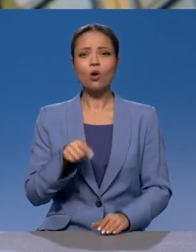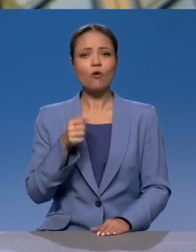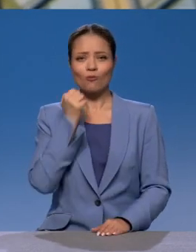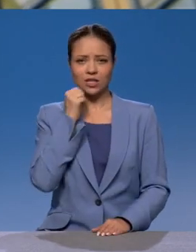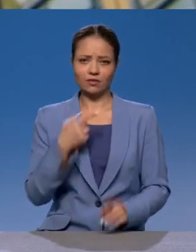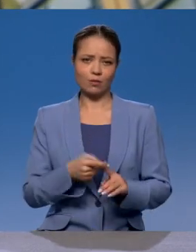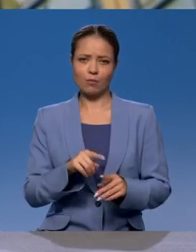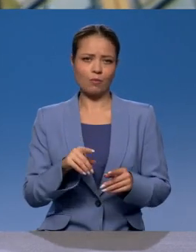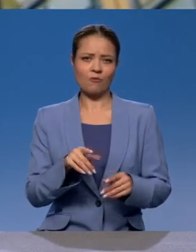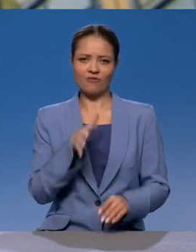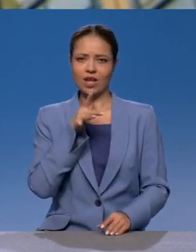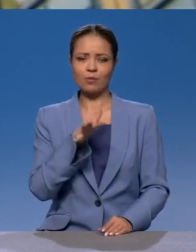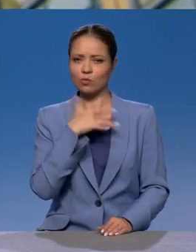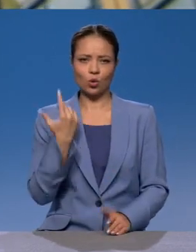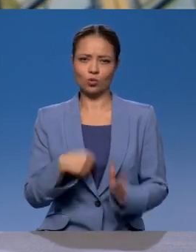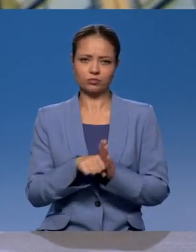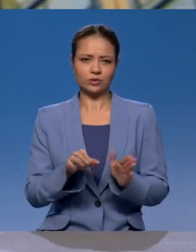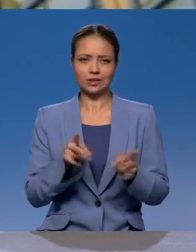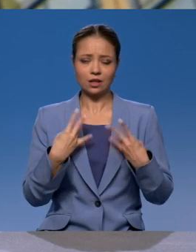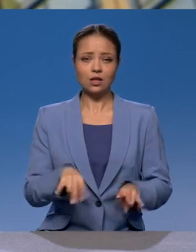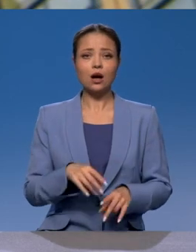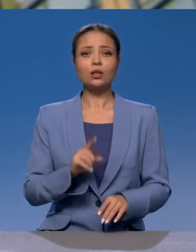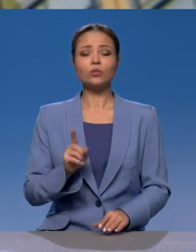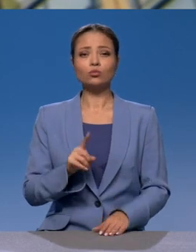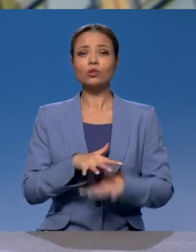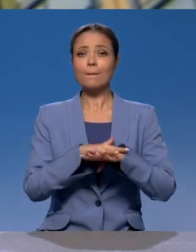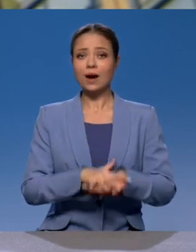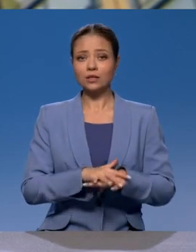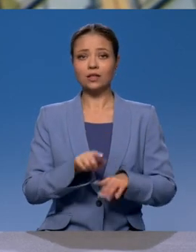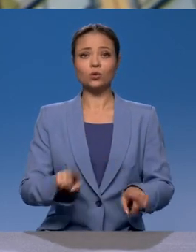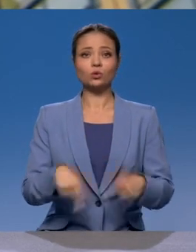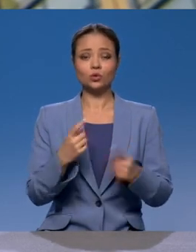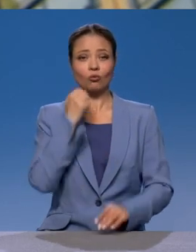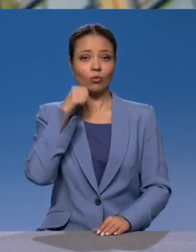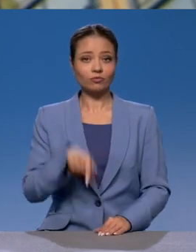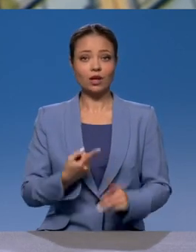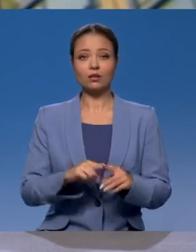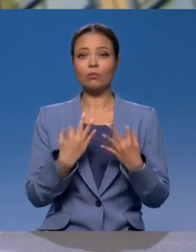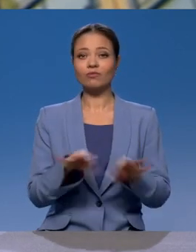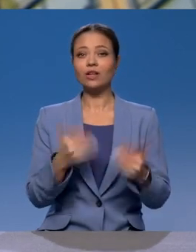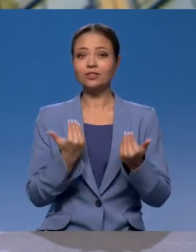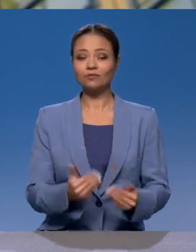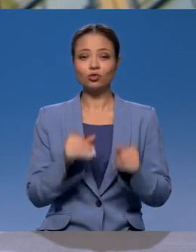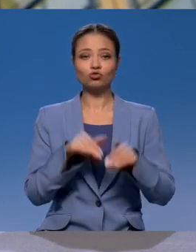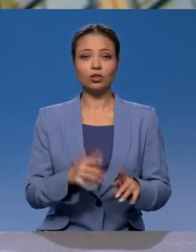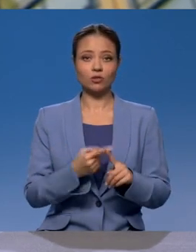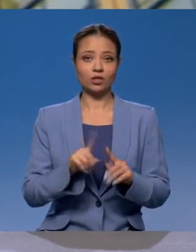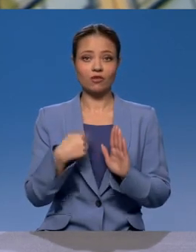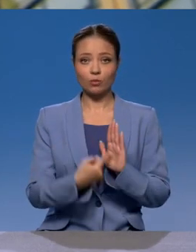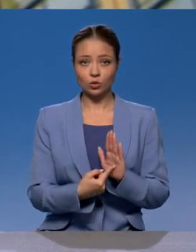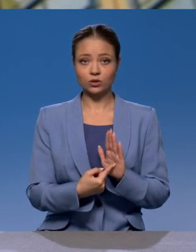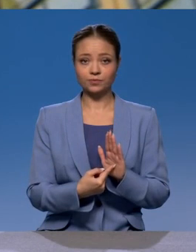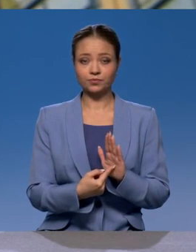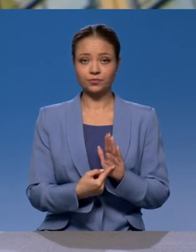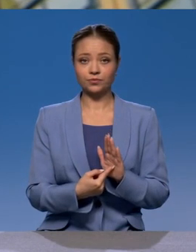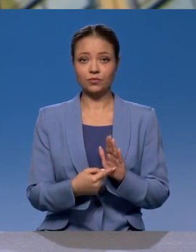тех требований, которые имеют место быть, потому что сама база, которая создана в Москве, она позволяет сегодня решать как бы эти вопросы. Да?